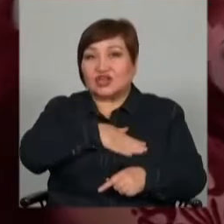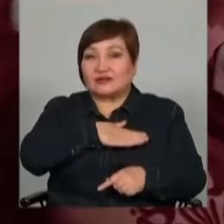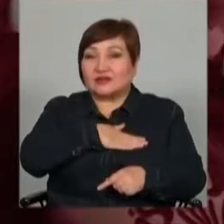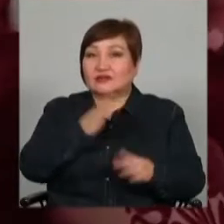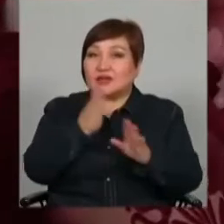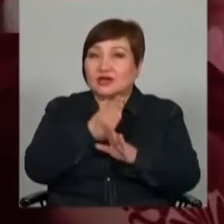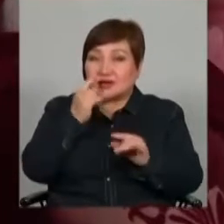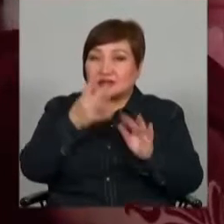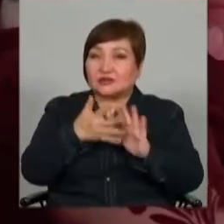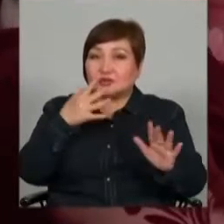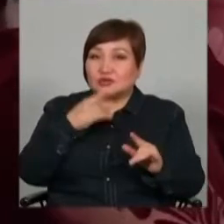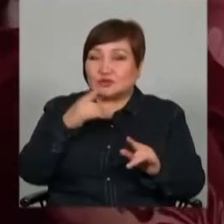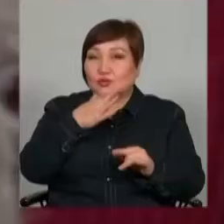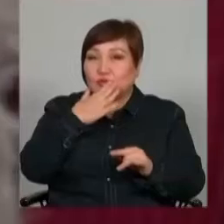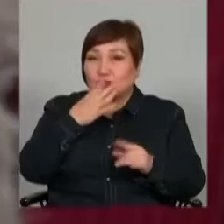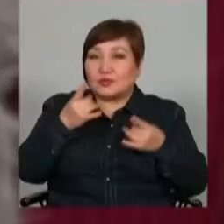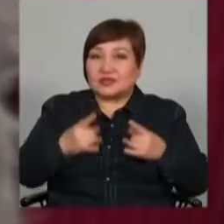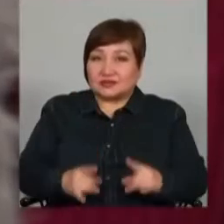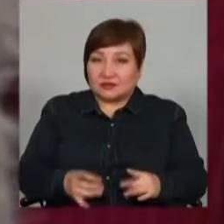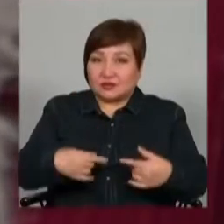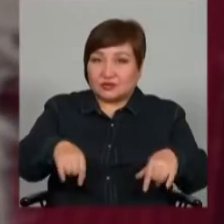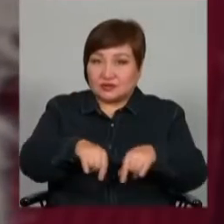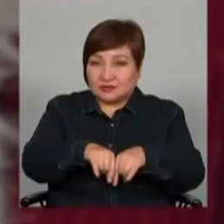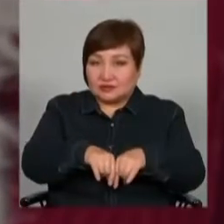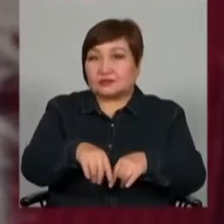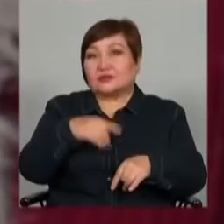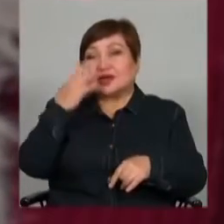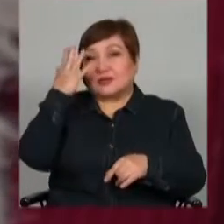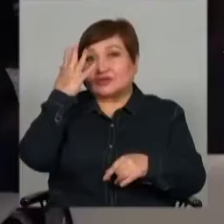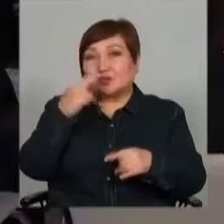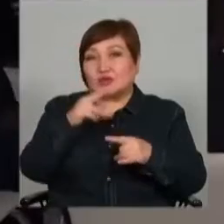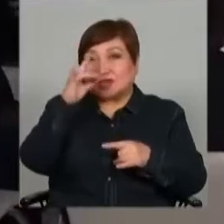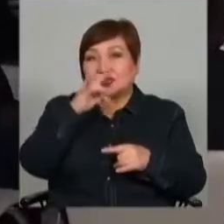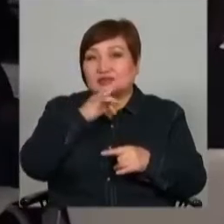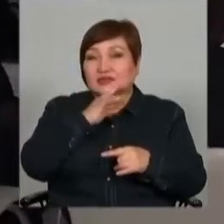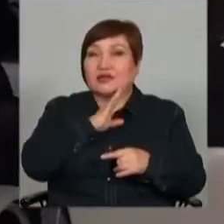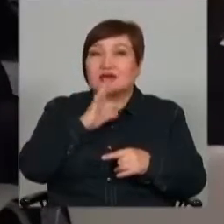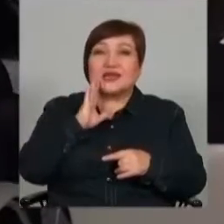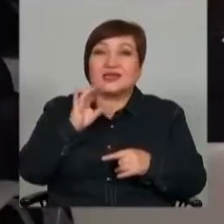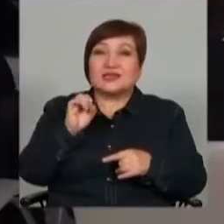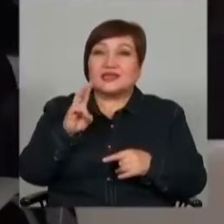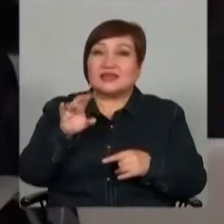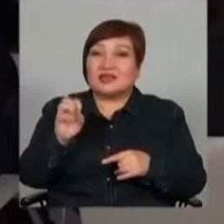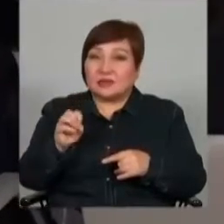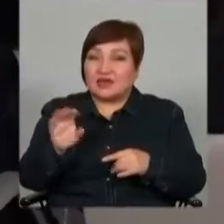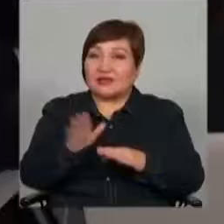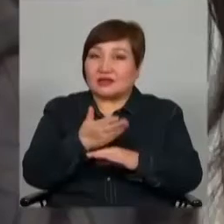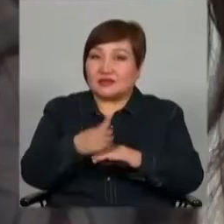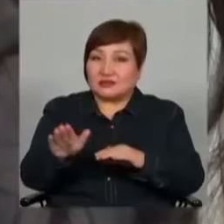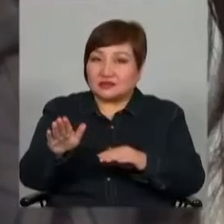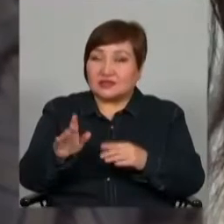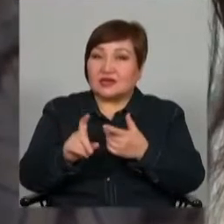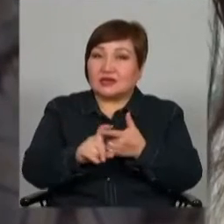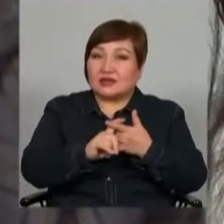Ұлттық перзентхана құрылса деген арманында айтып қалды. Бұл қазақтың ене мен келін арасындағы қатынасын нығайтады деген сенім білдірді.